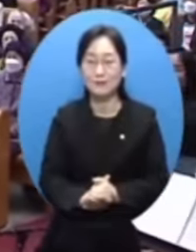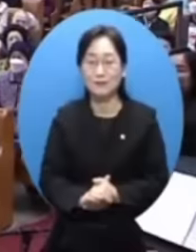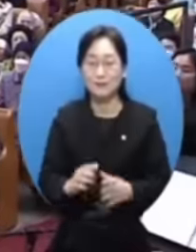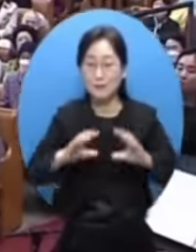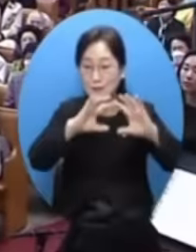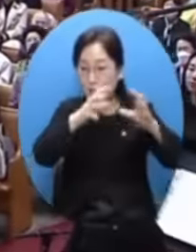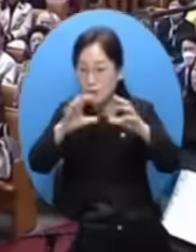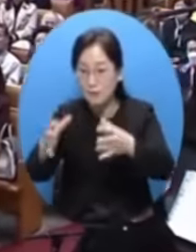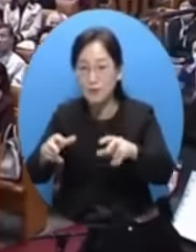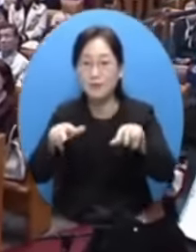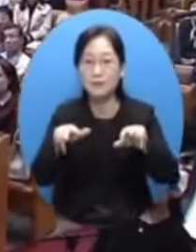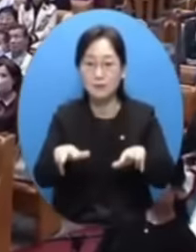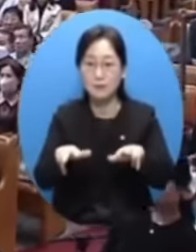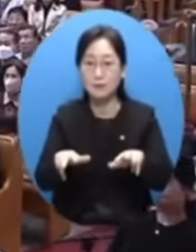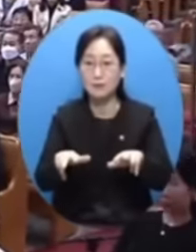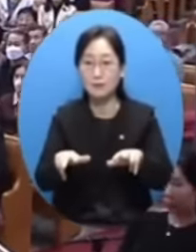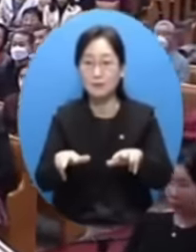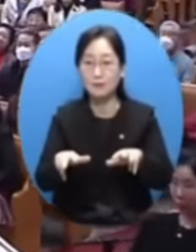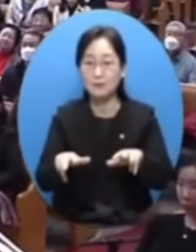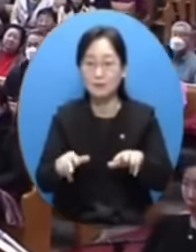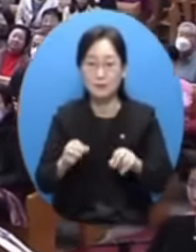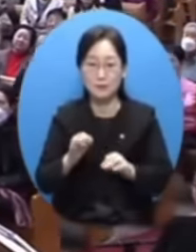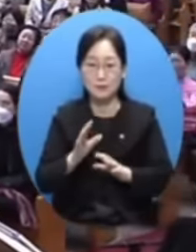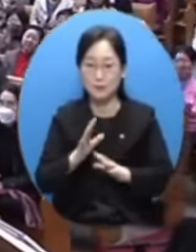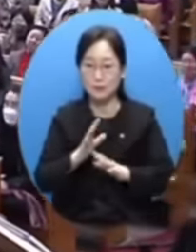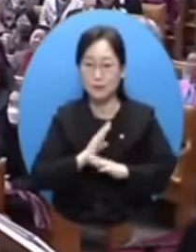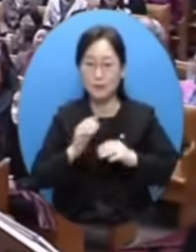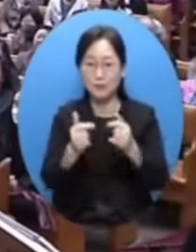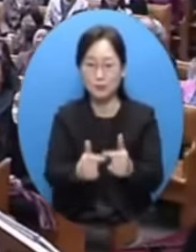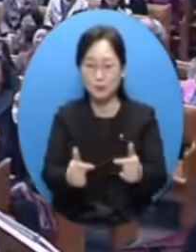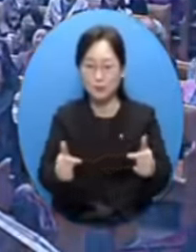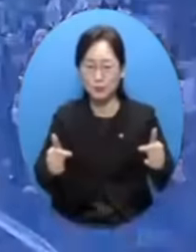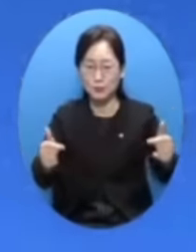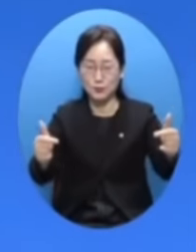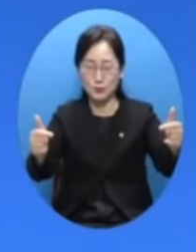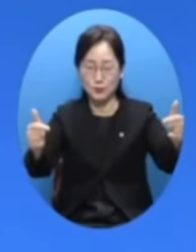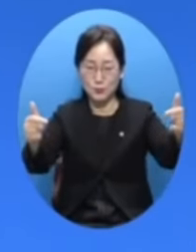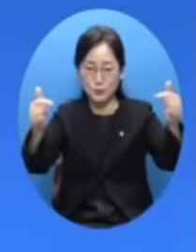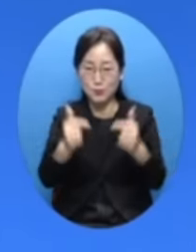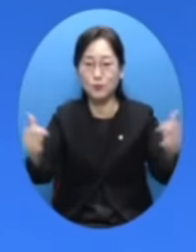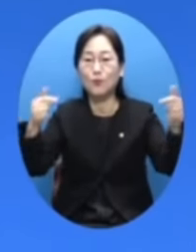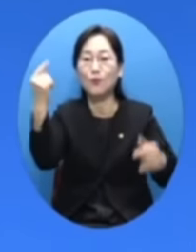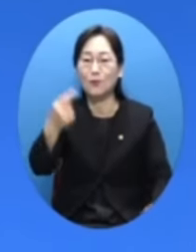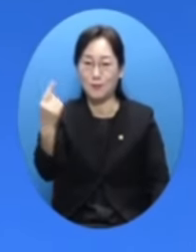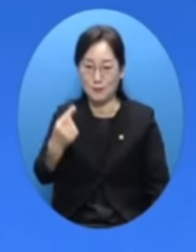전 세계가 지금 놀라운 부흥의 파도를 타고 있습니다.